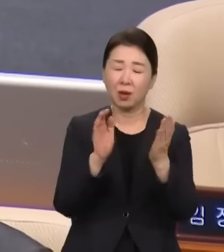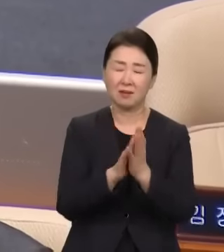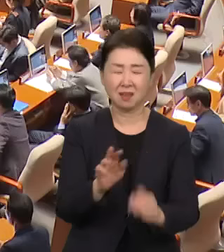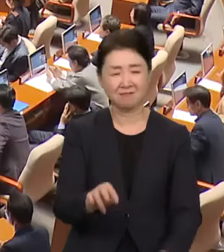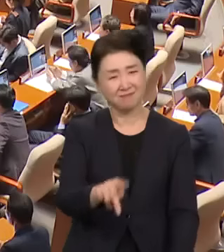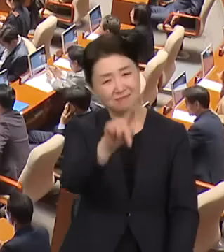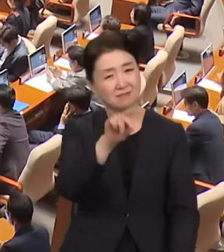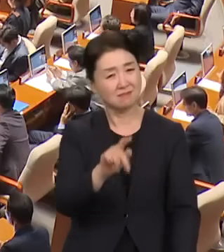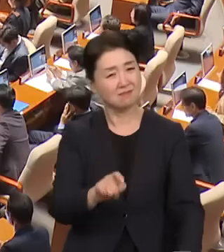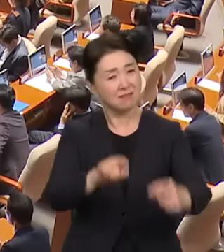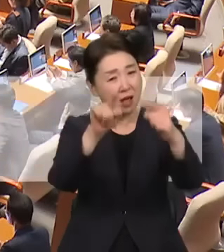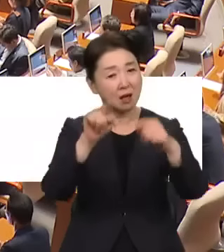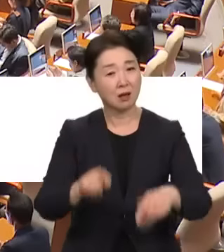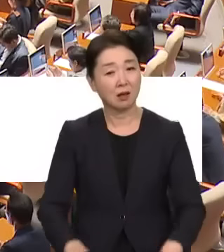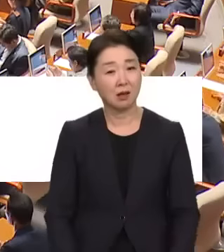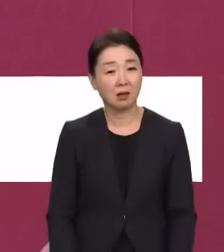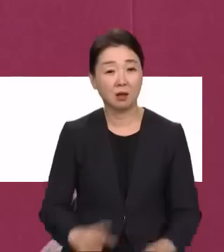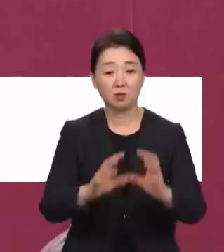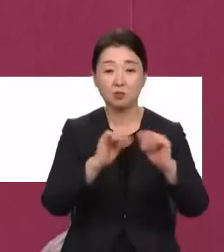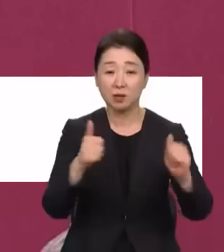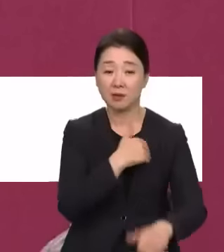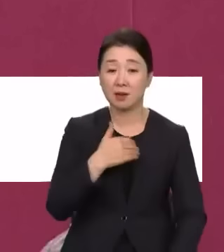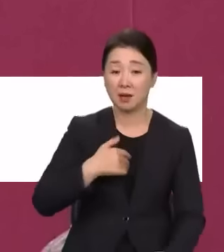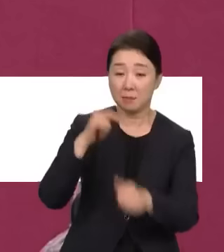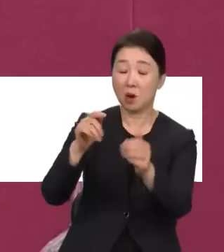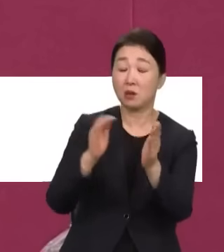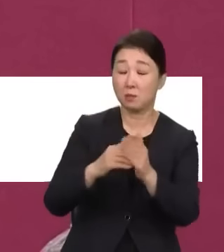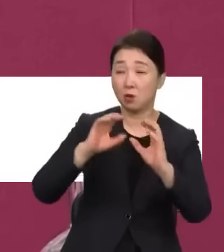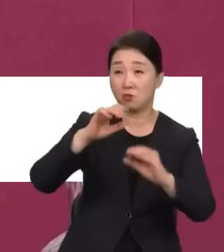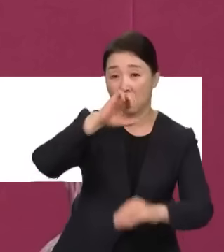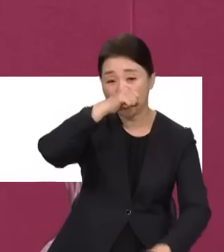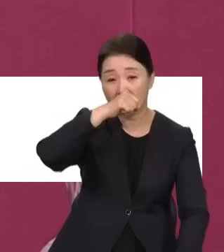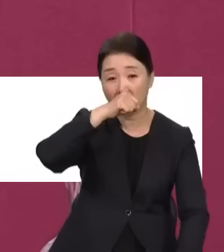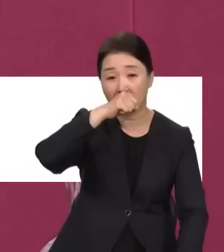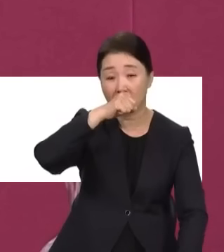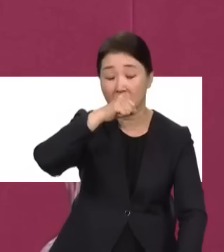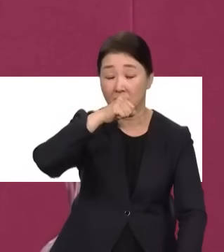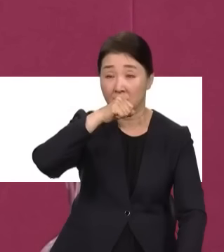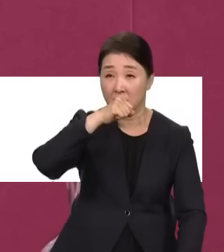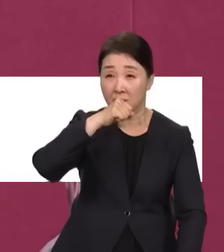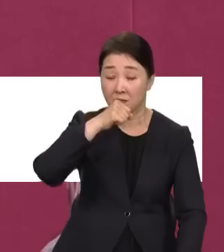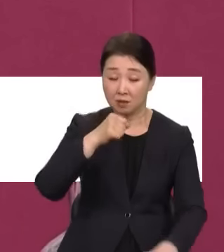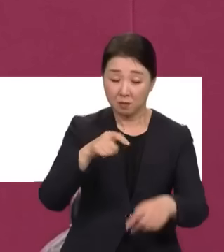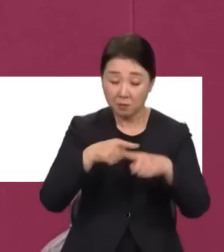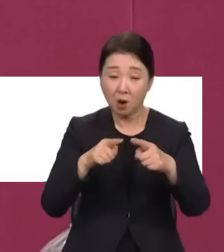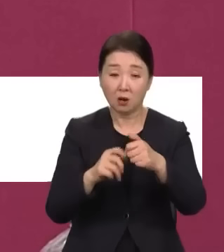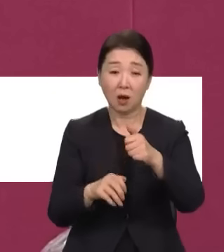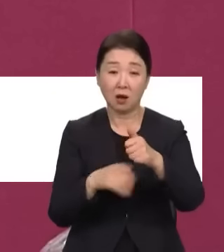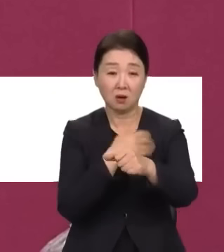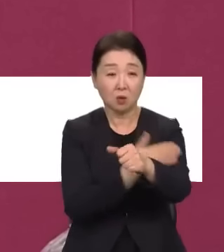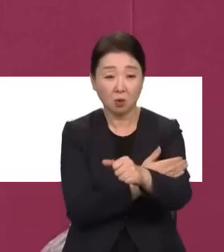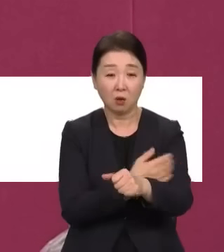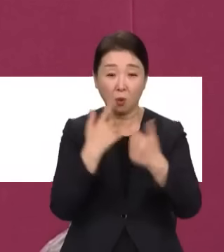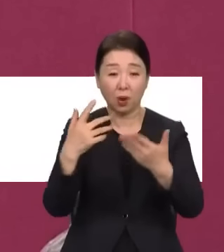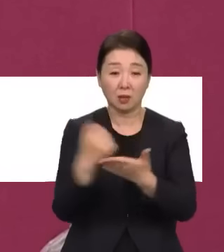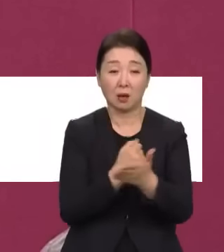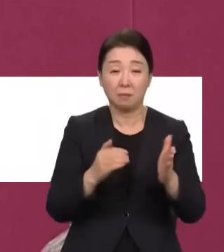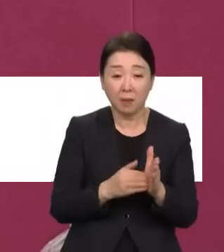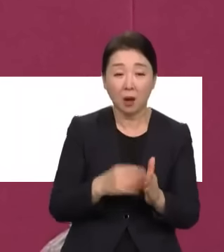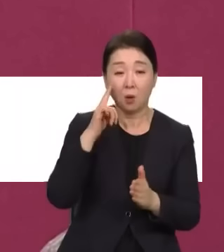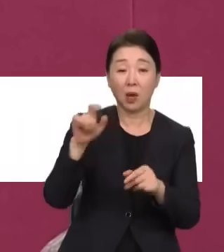오갔습니다. 국민들의 당당한 명령인 국회 예산심의권을 제대로 확보하고자